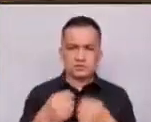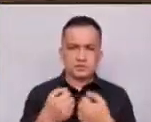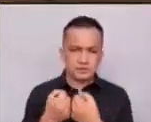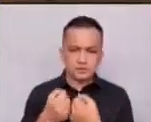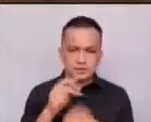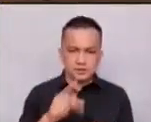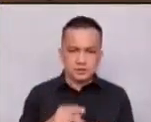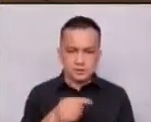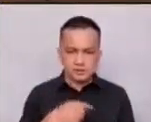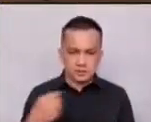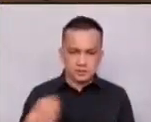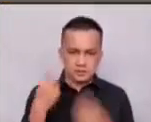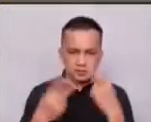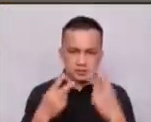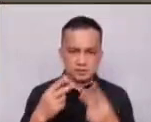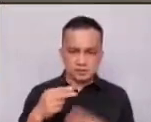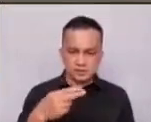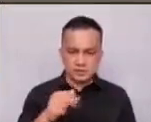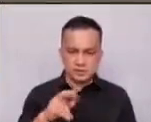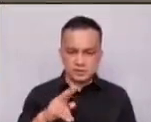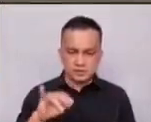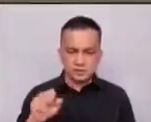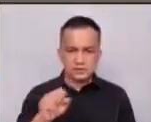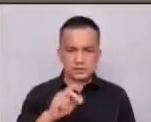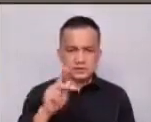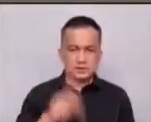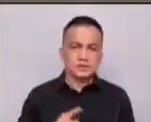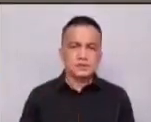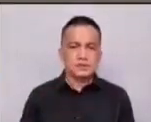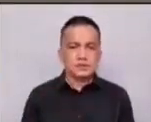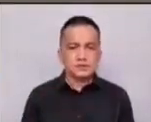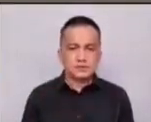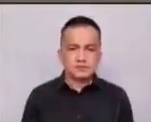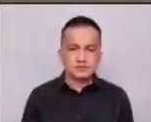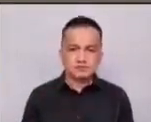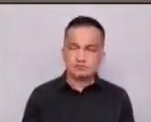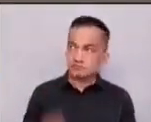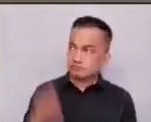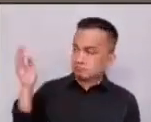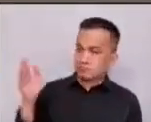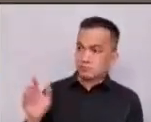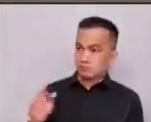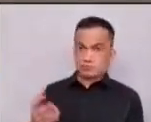ang pagbisita ni Harris sa bansa. I don't see why they should.